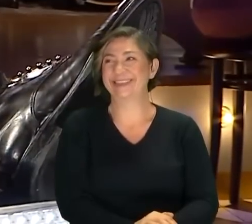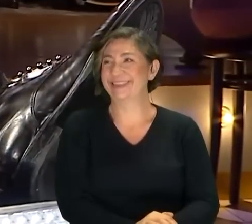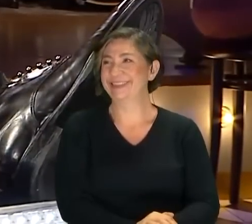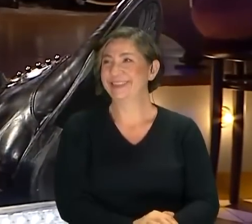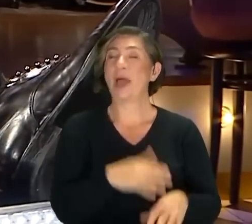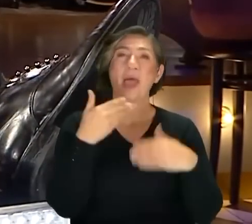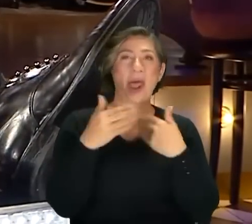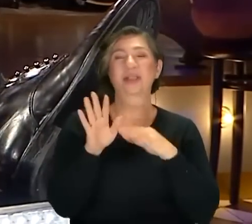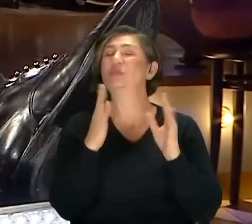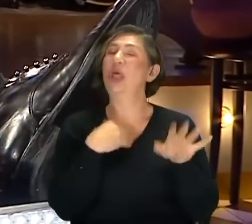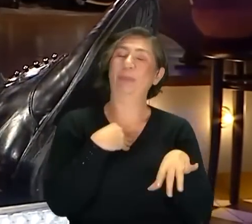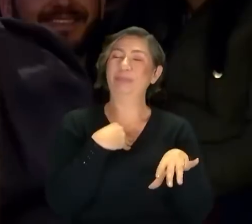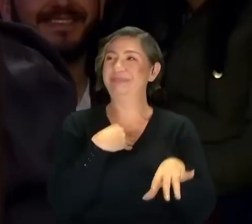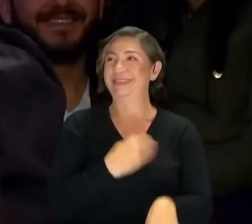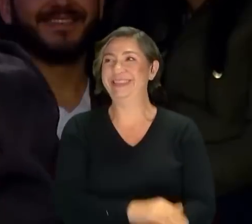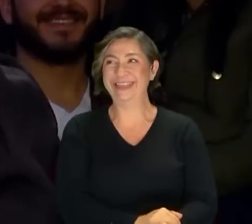Ayrıldım canım.